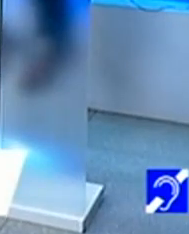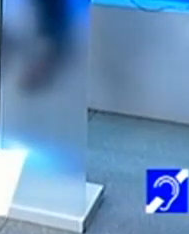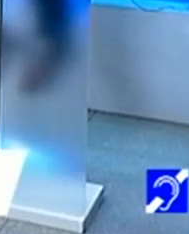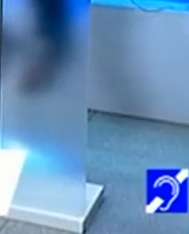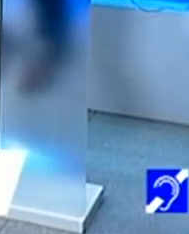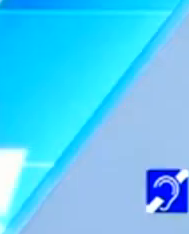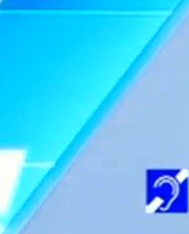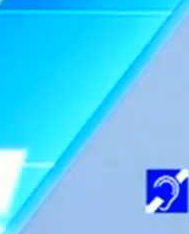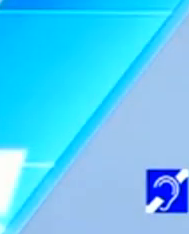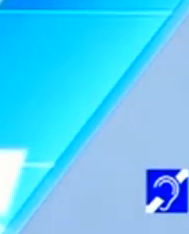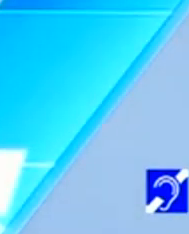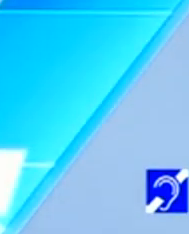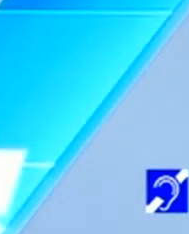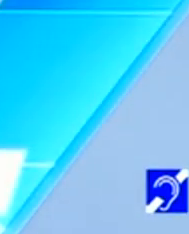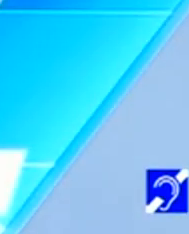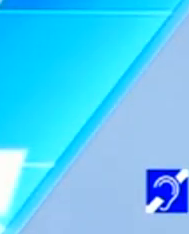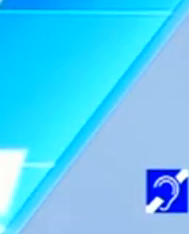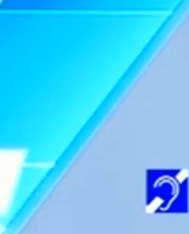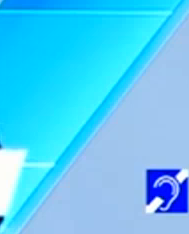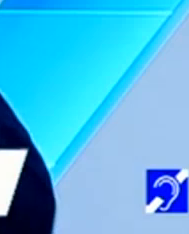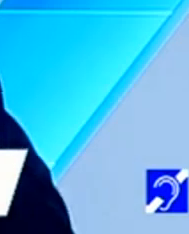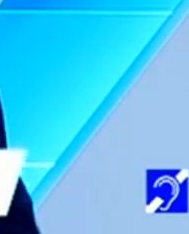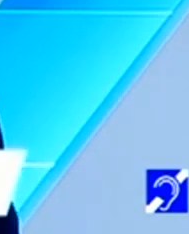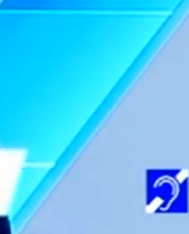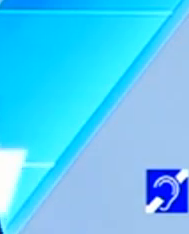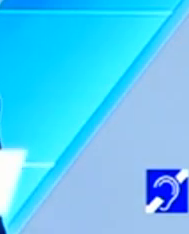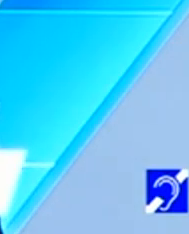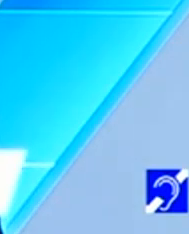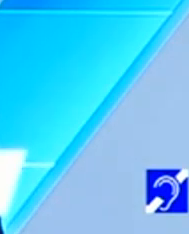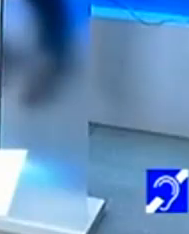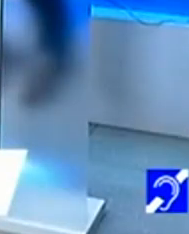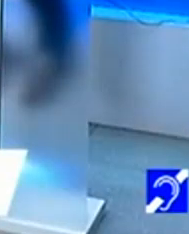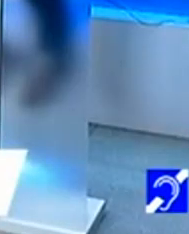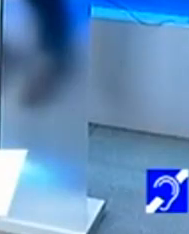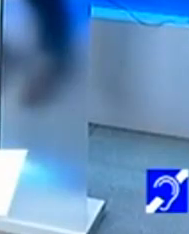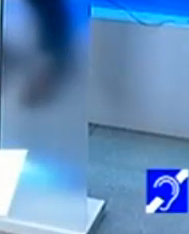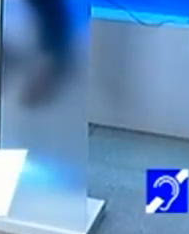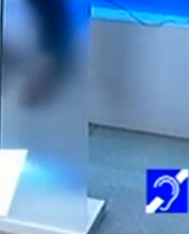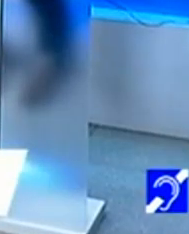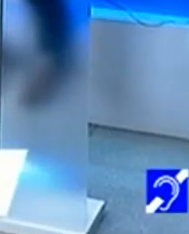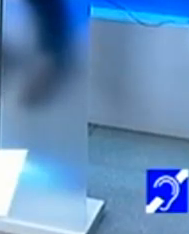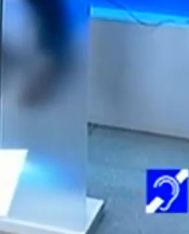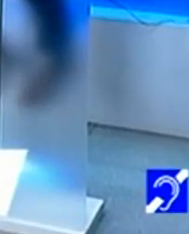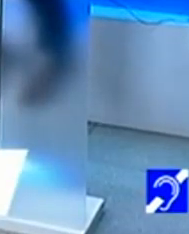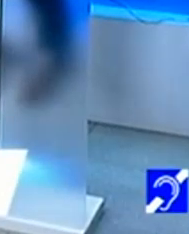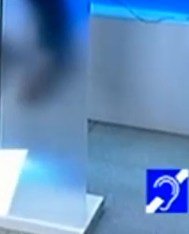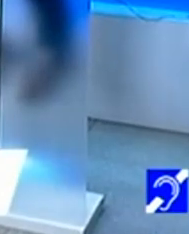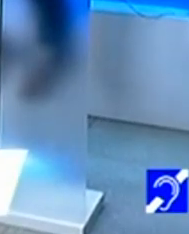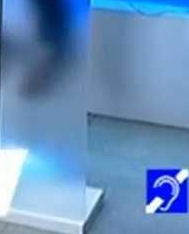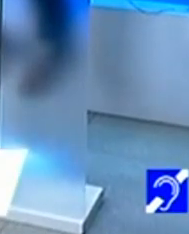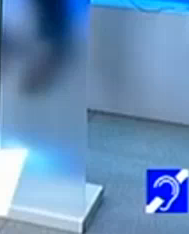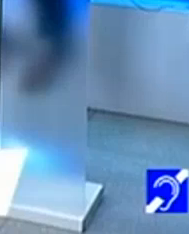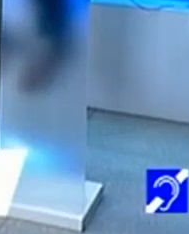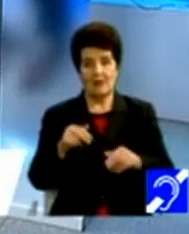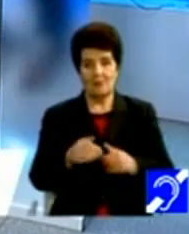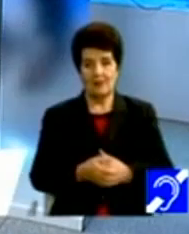Așa. Nu sunt pentru prima dată în evident, acest studio. Am precizat. În aceste da. Alegeri. Ne-am întâlnit și anul trecut la alegeri la parlamentare. Mă simt foarte bine, cu